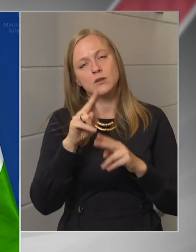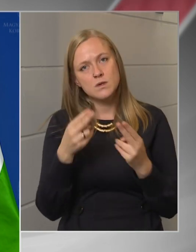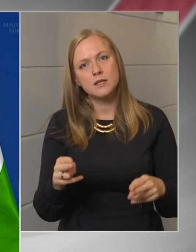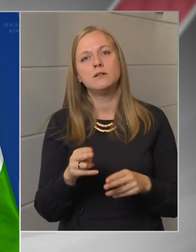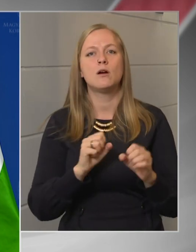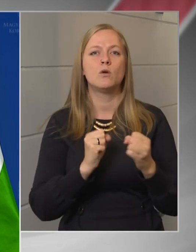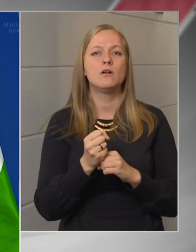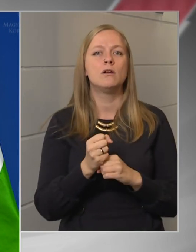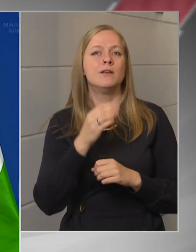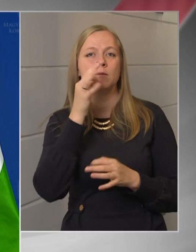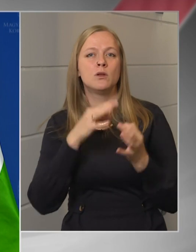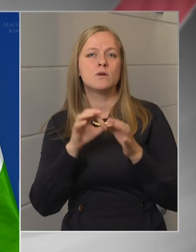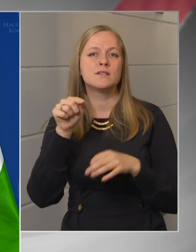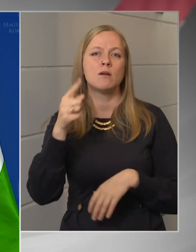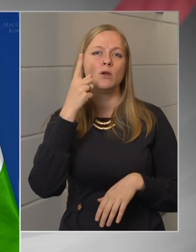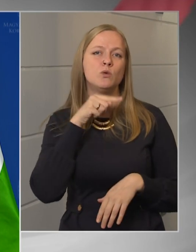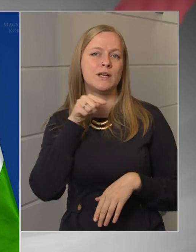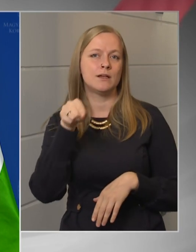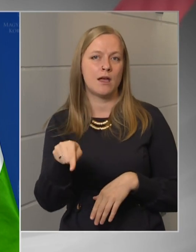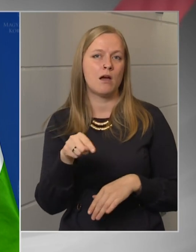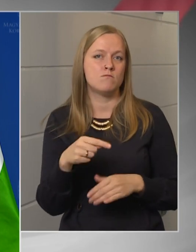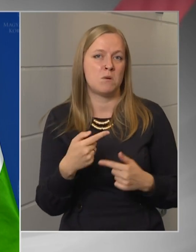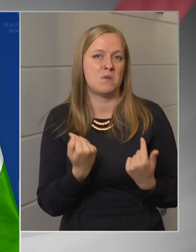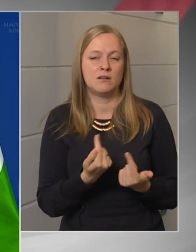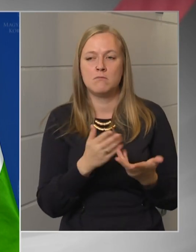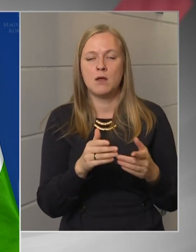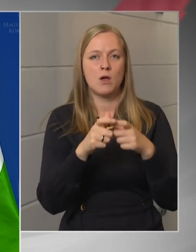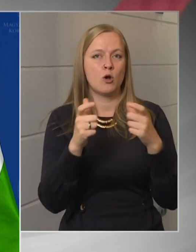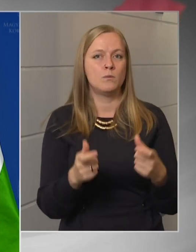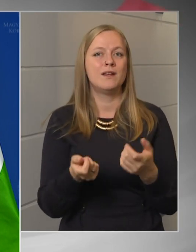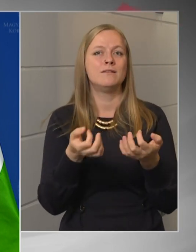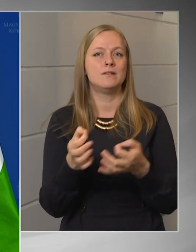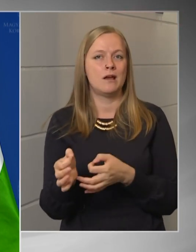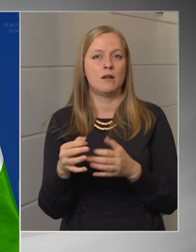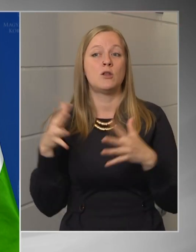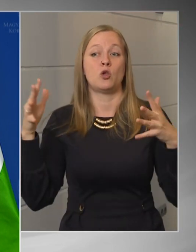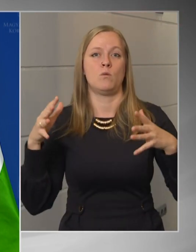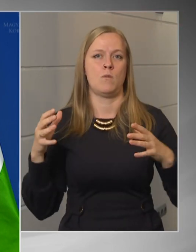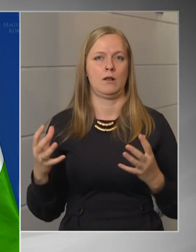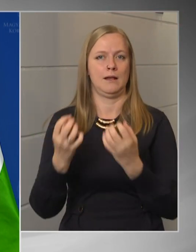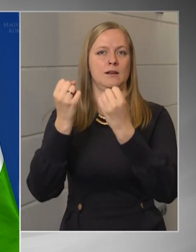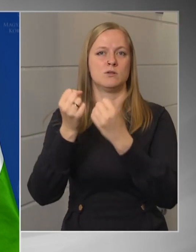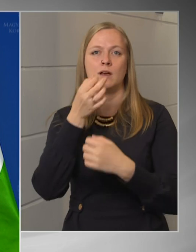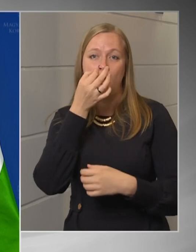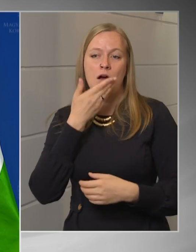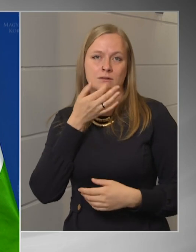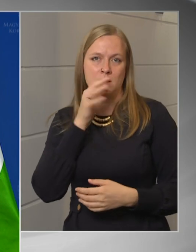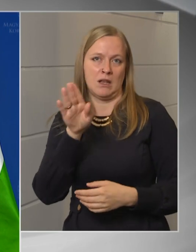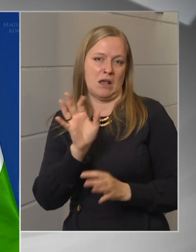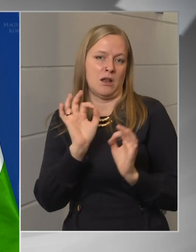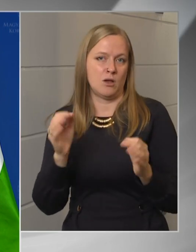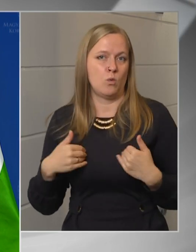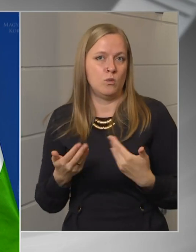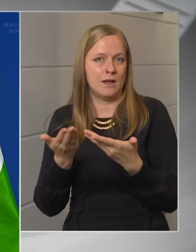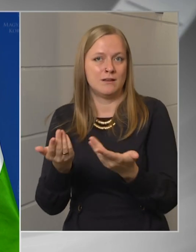Türingiában, a milyenknél is bármely magyar akkumulátorgyárnál nagyobb akkumulátorgyárat hoznak létre. Ha a németeknek megfelelés örülnek